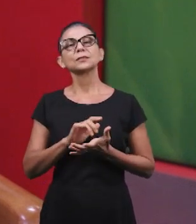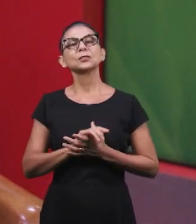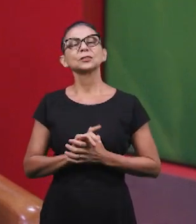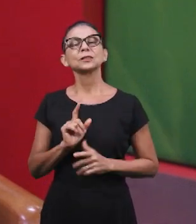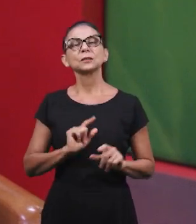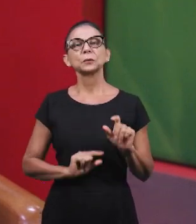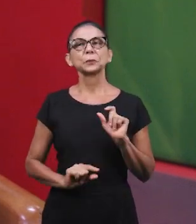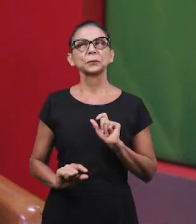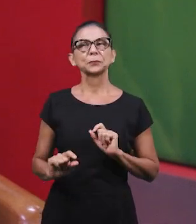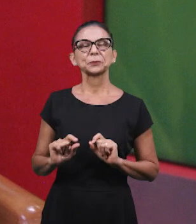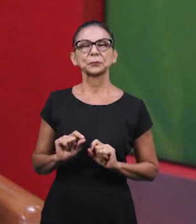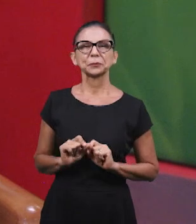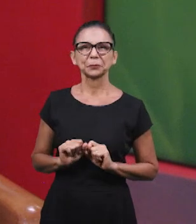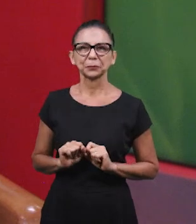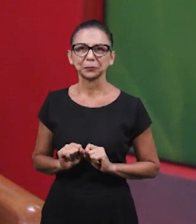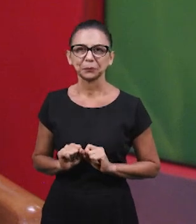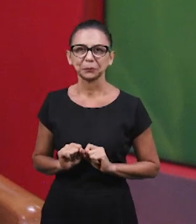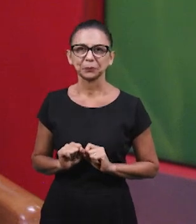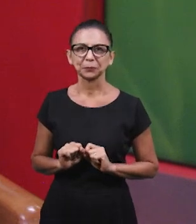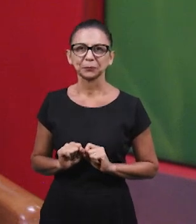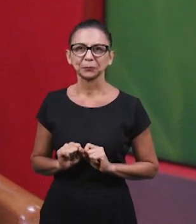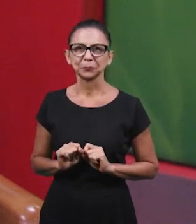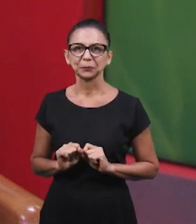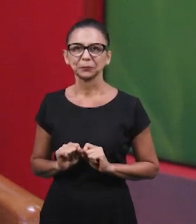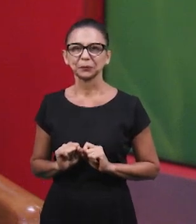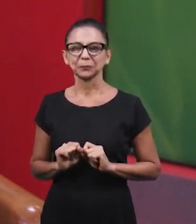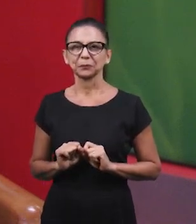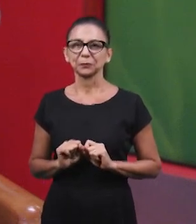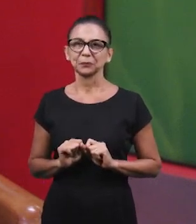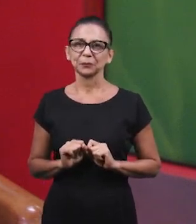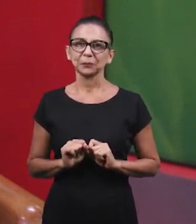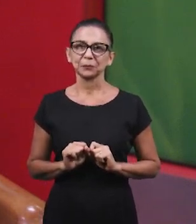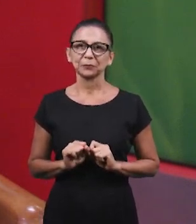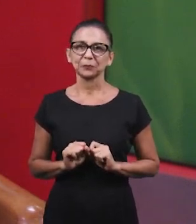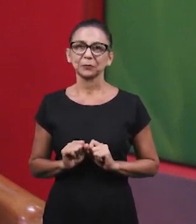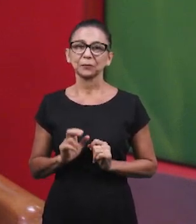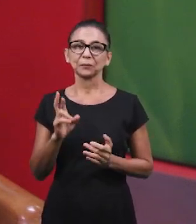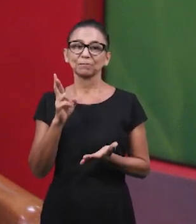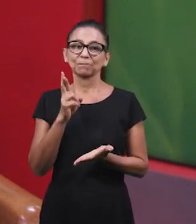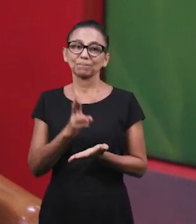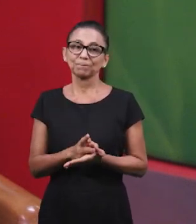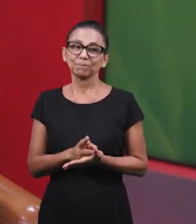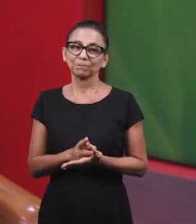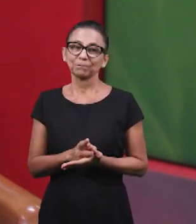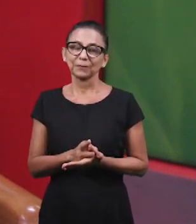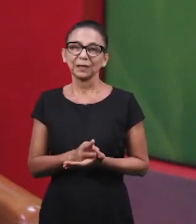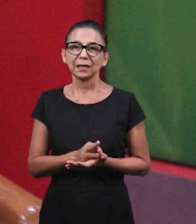sur des attaques contre la foi, parce que ce sont des difficultés qui peuvent